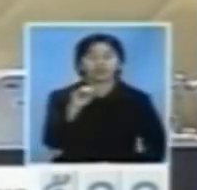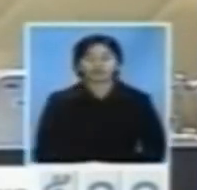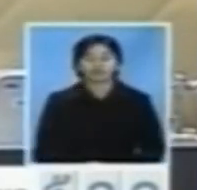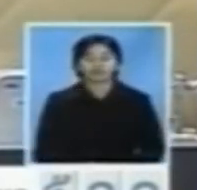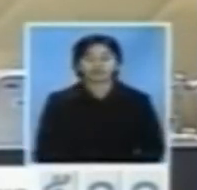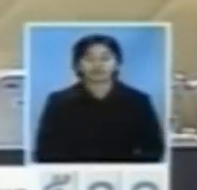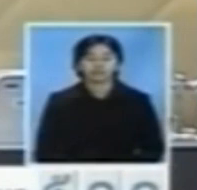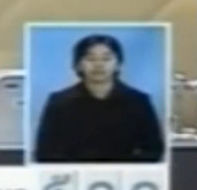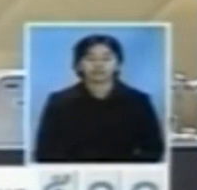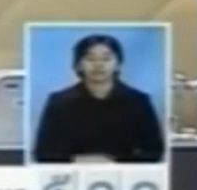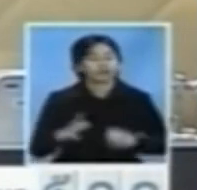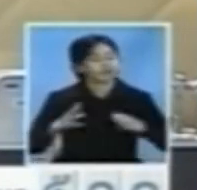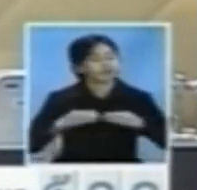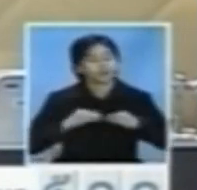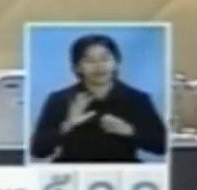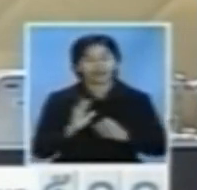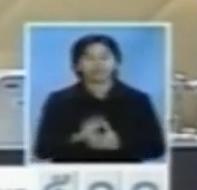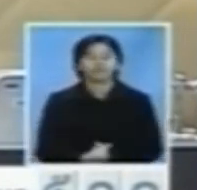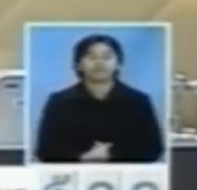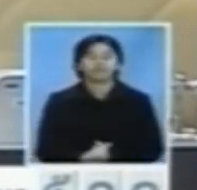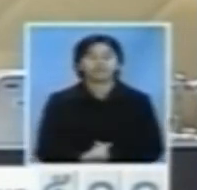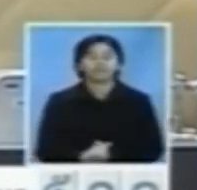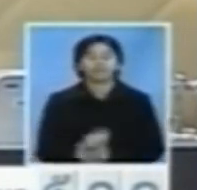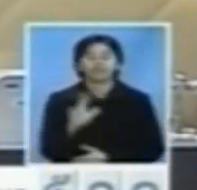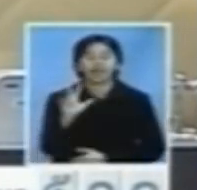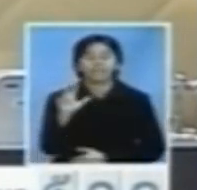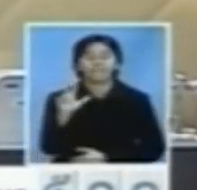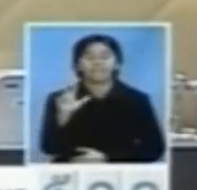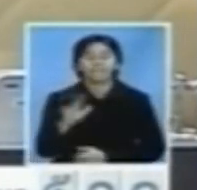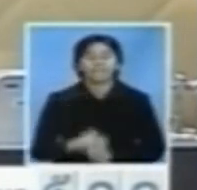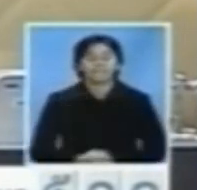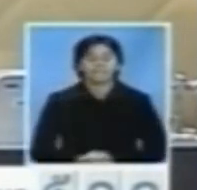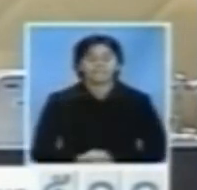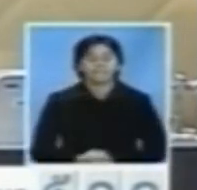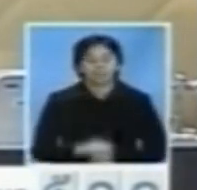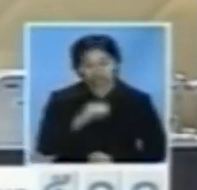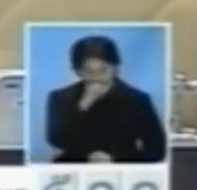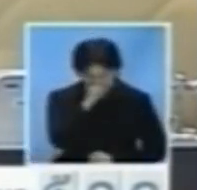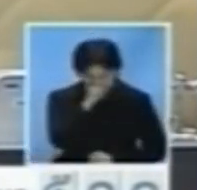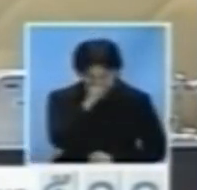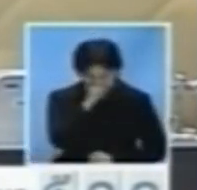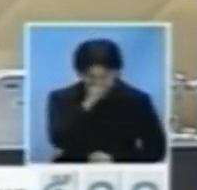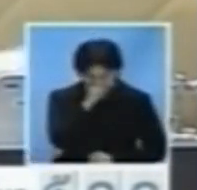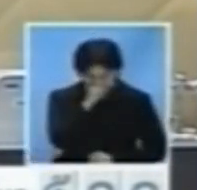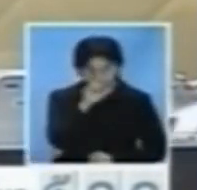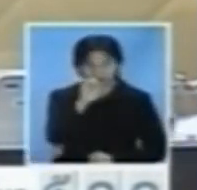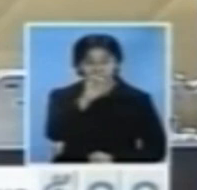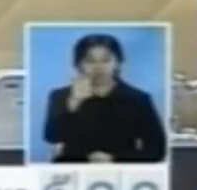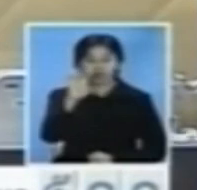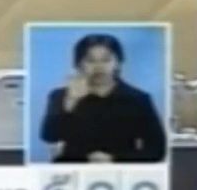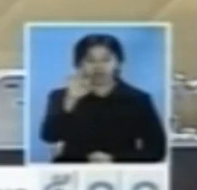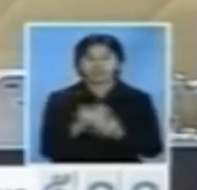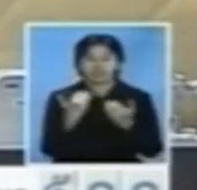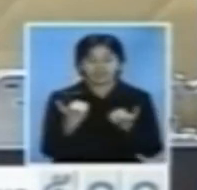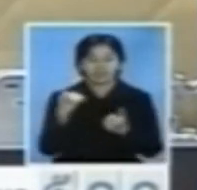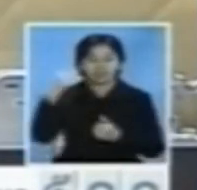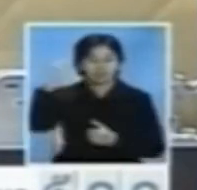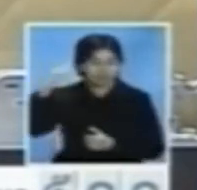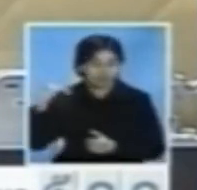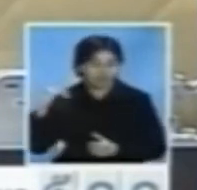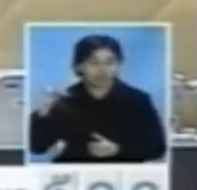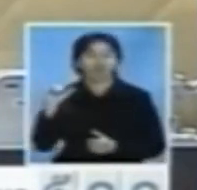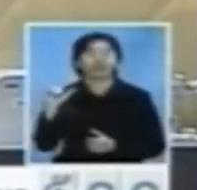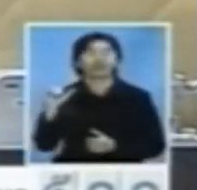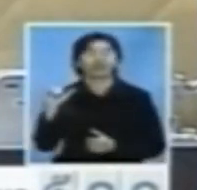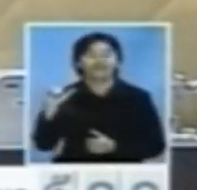296ไม่เห็นชอบ 3งดออกเสียง197นาง